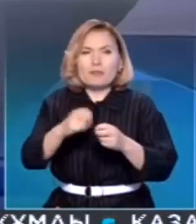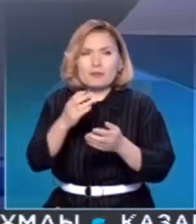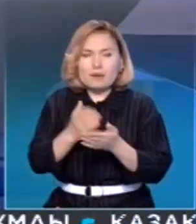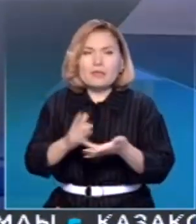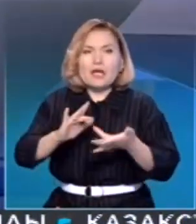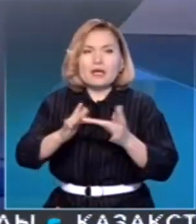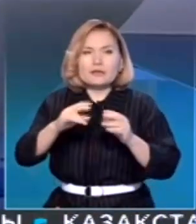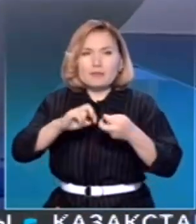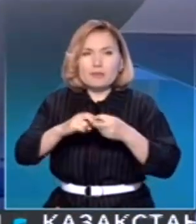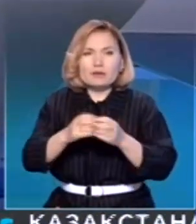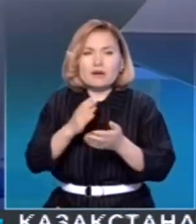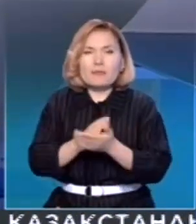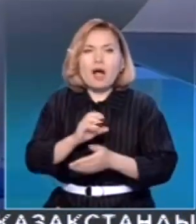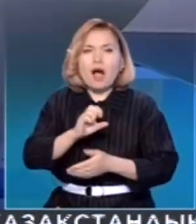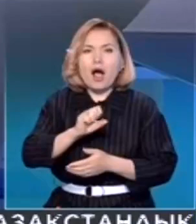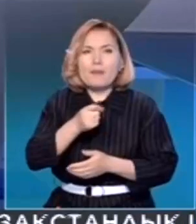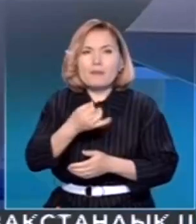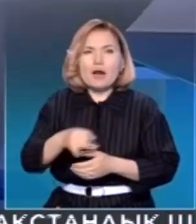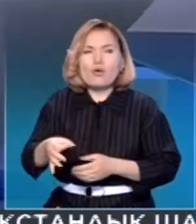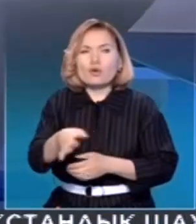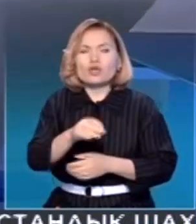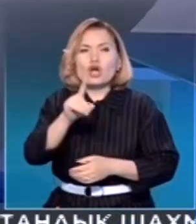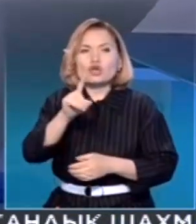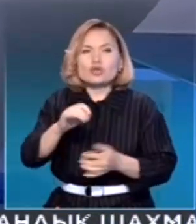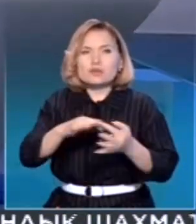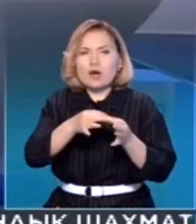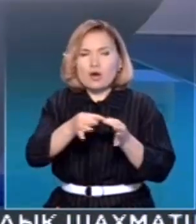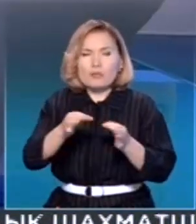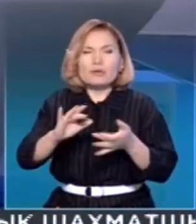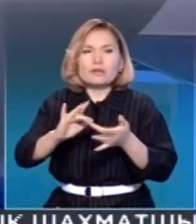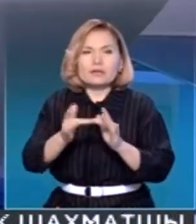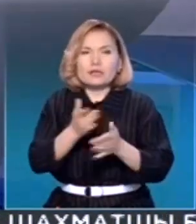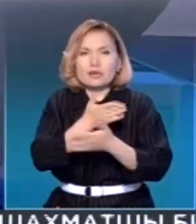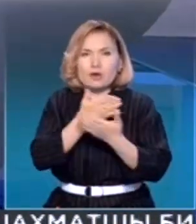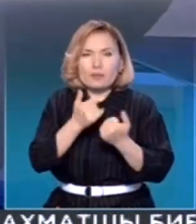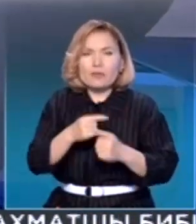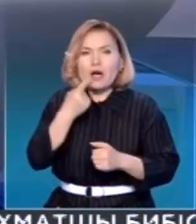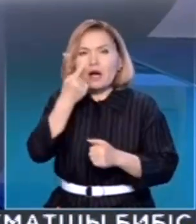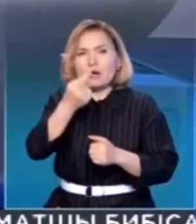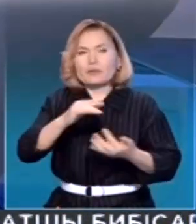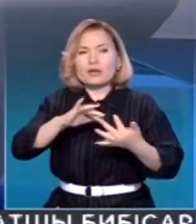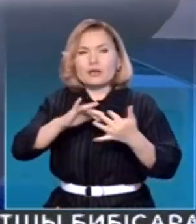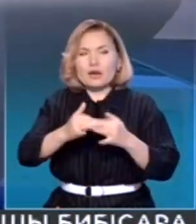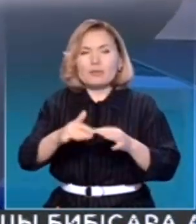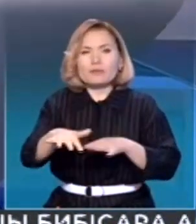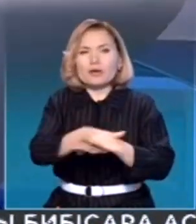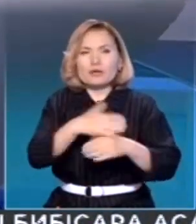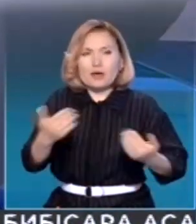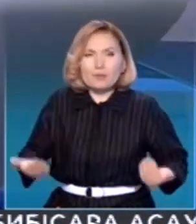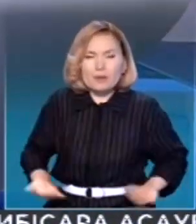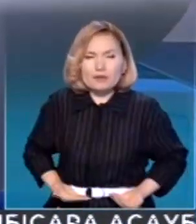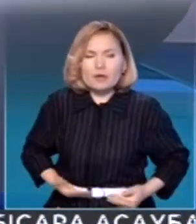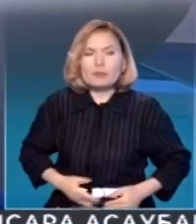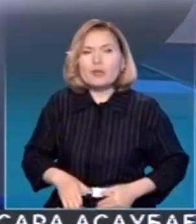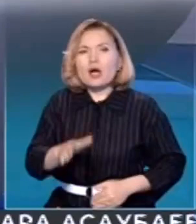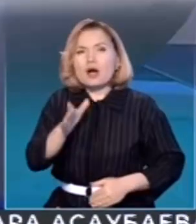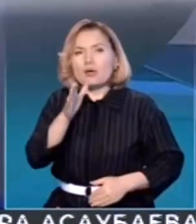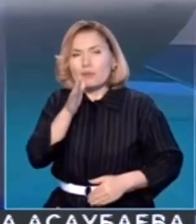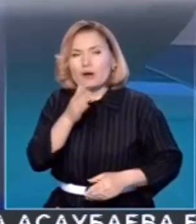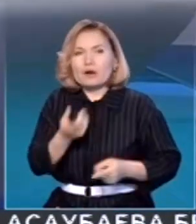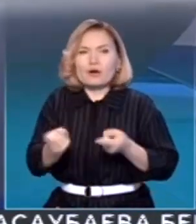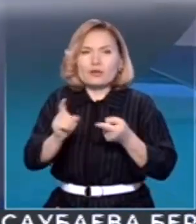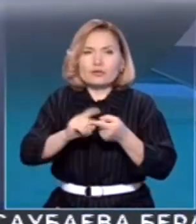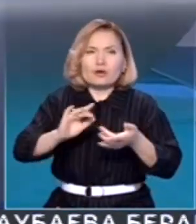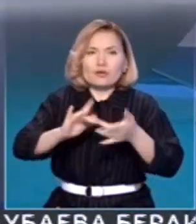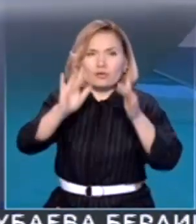өзекті. Абай облысында 100-ден астам ауылда мобильді интернет жоқ. Әсіресе Шалғай елді мекендердегі тұрғындар заманауи байланысқа